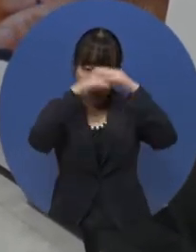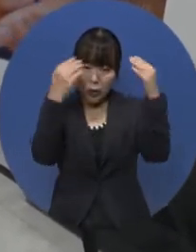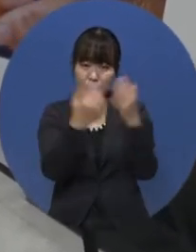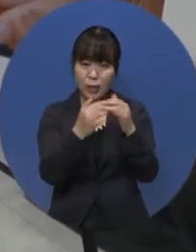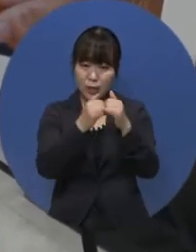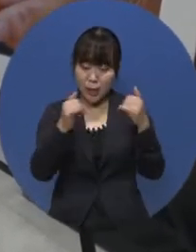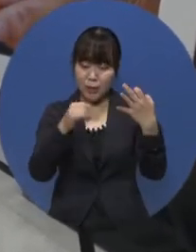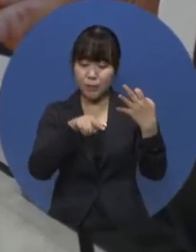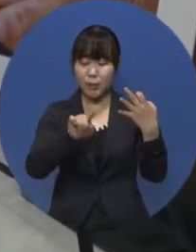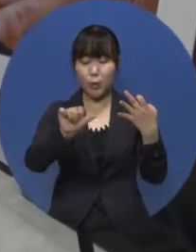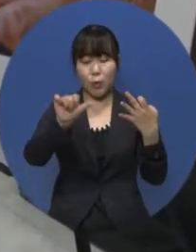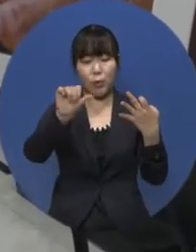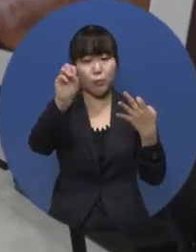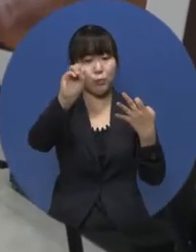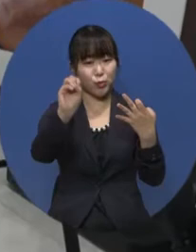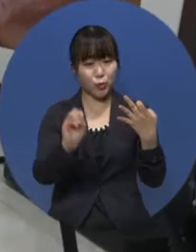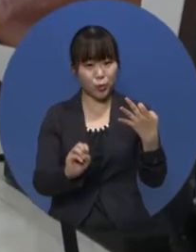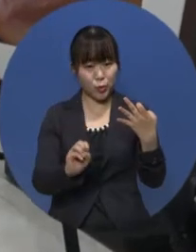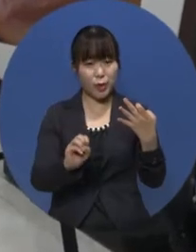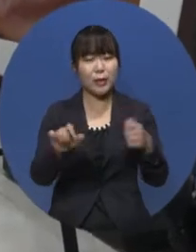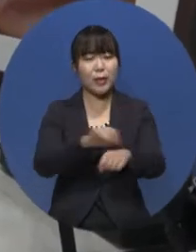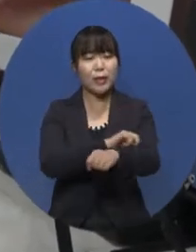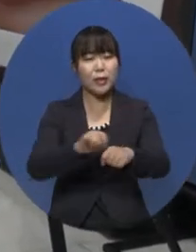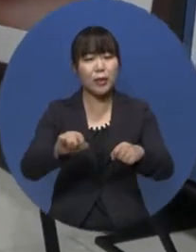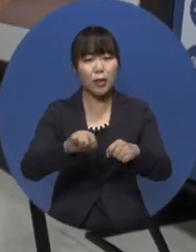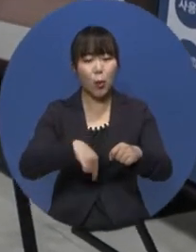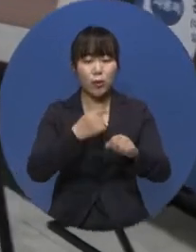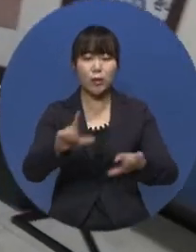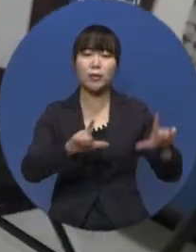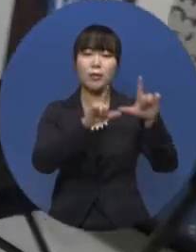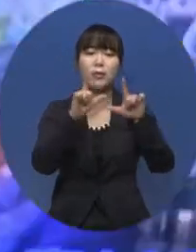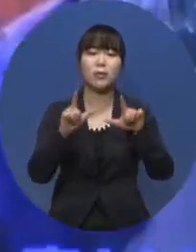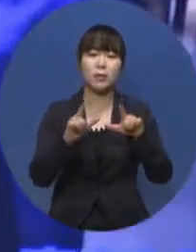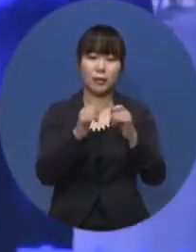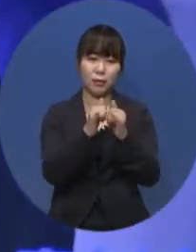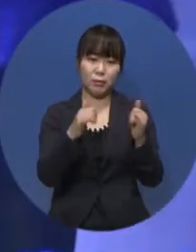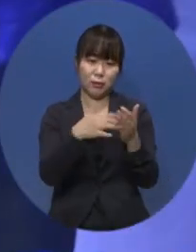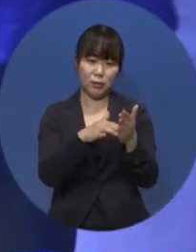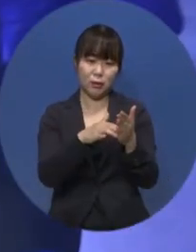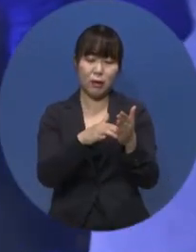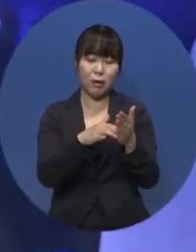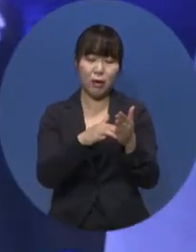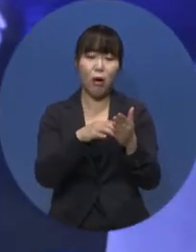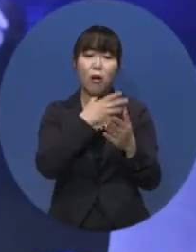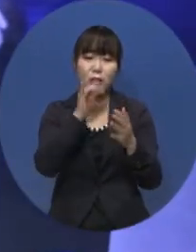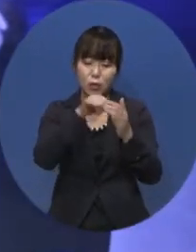인구의 14.5%, 특히 독거 어르신 인구는 어르신 인구의